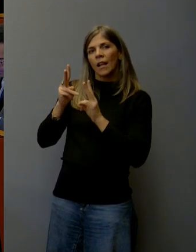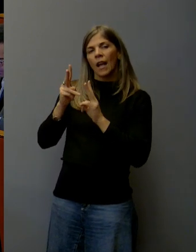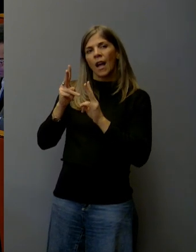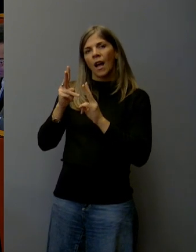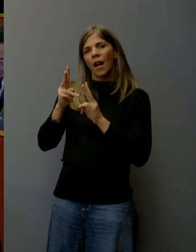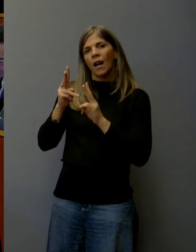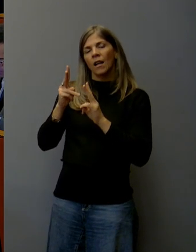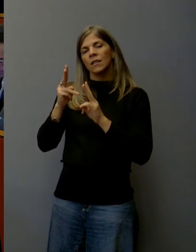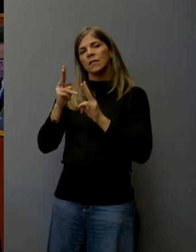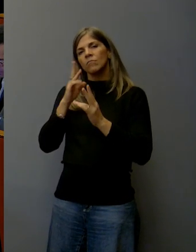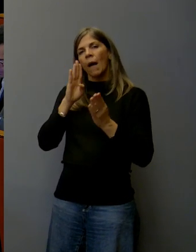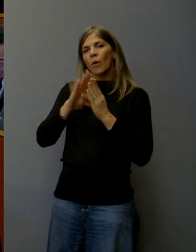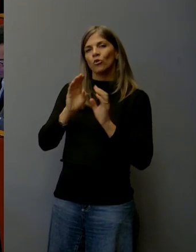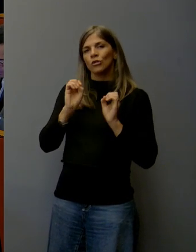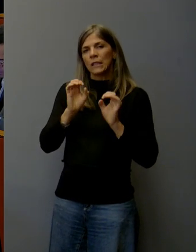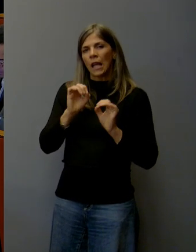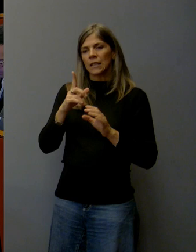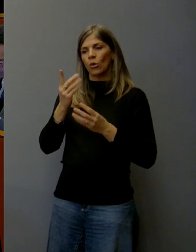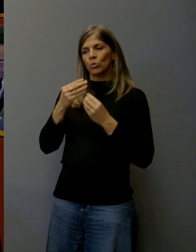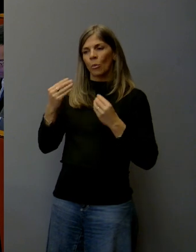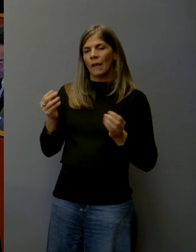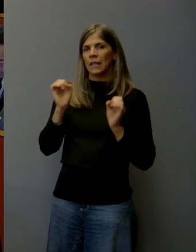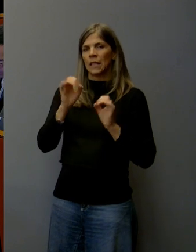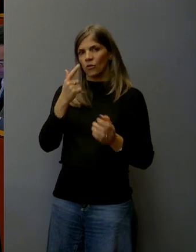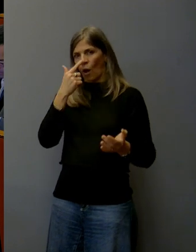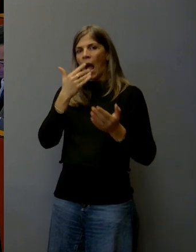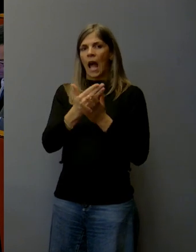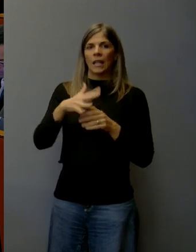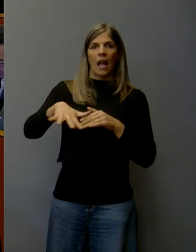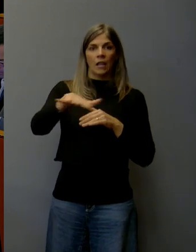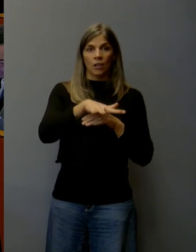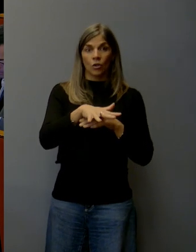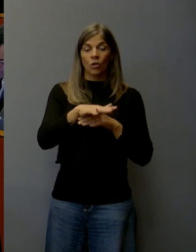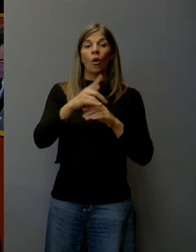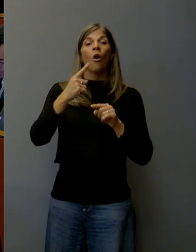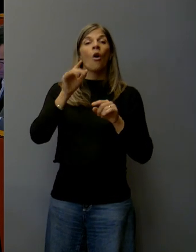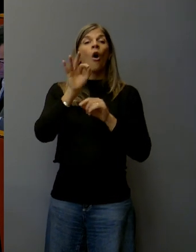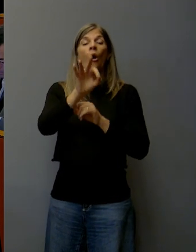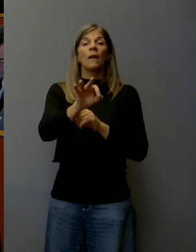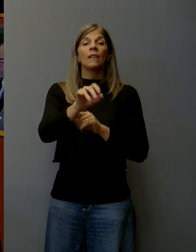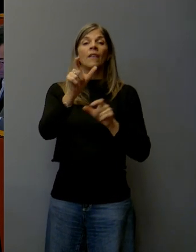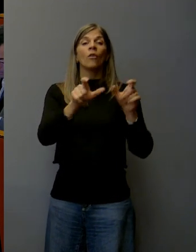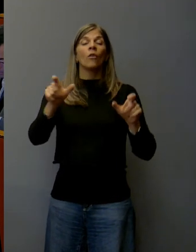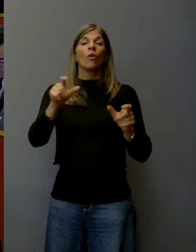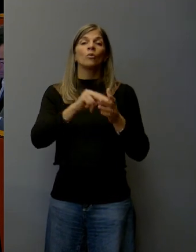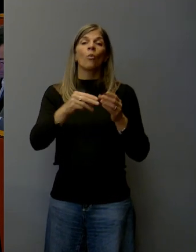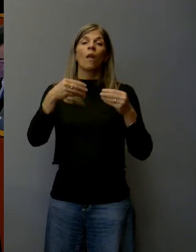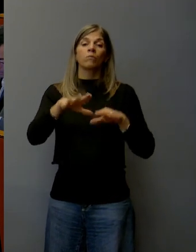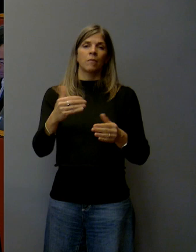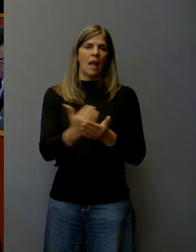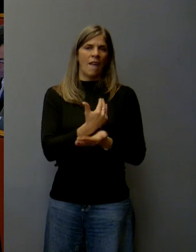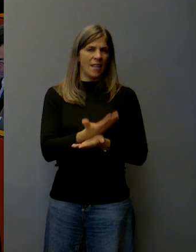ai ragazzi questa dolorosa scelta quella di abbandonare di abbandonare il proprio percorso